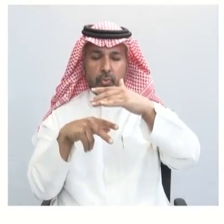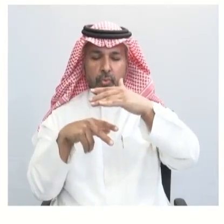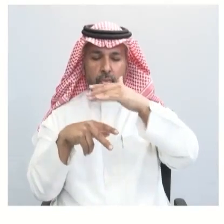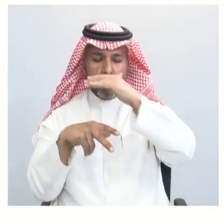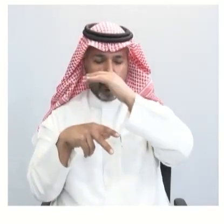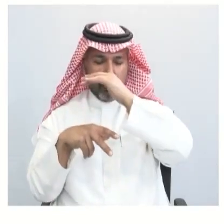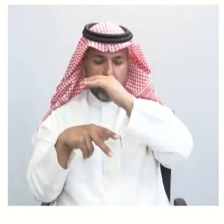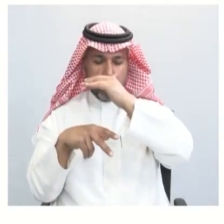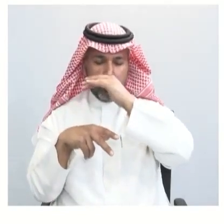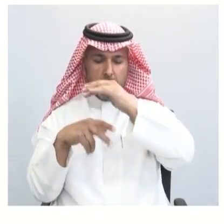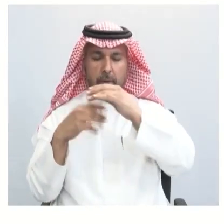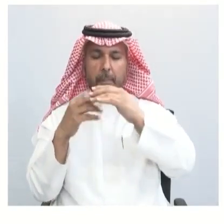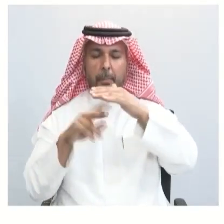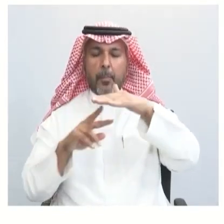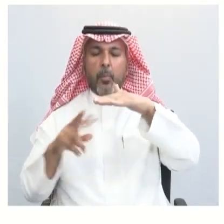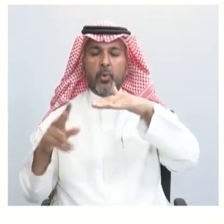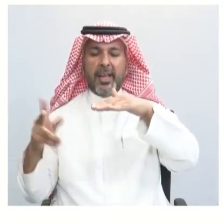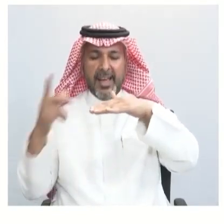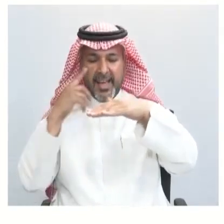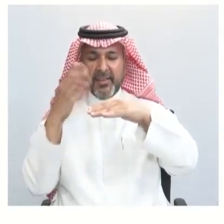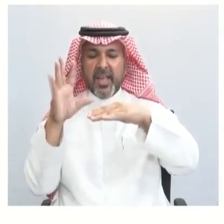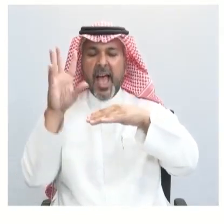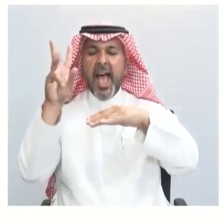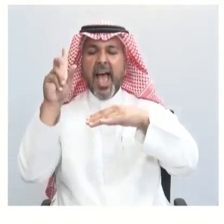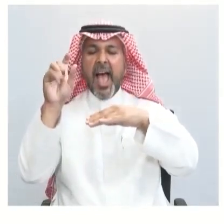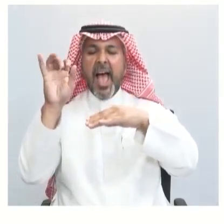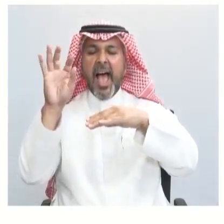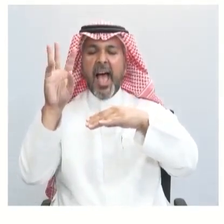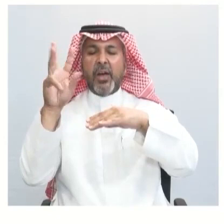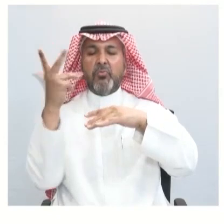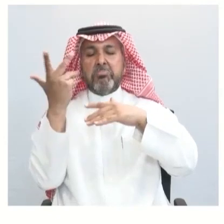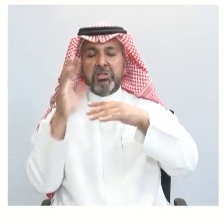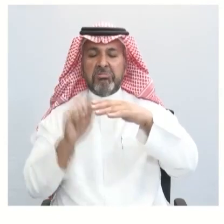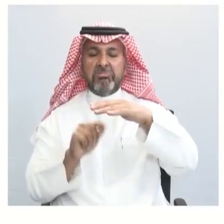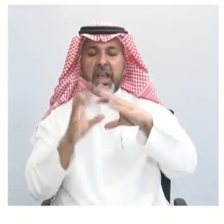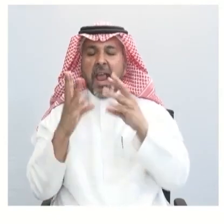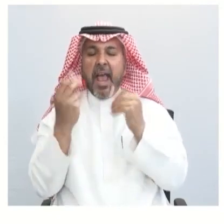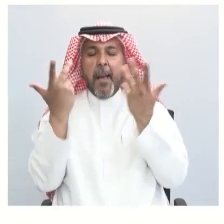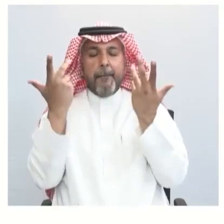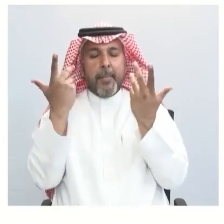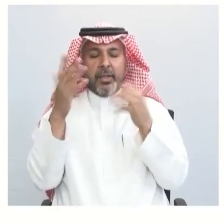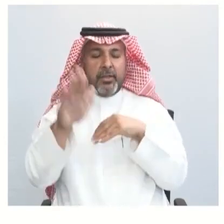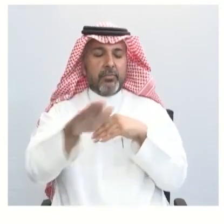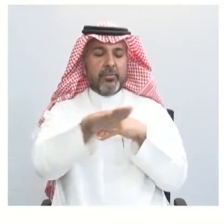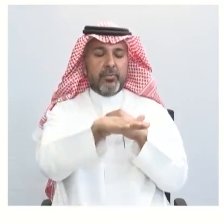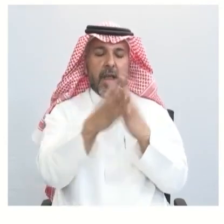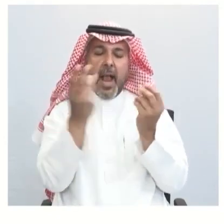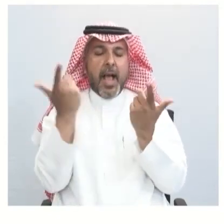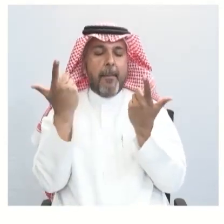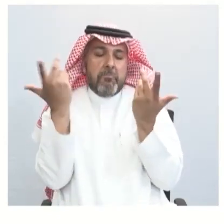ممتاز يوجد متغير في المقام ماذا يعني متغير نحن لا نعلم عدد الطلاب هنا